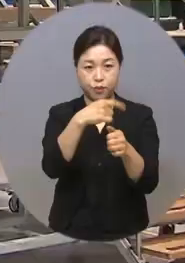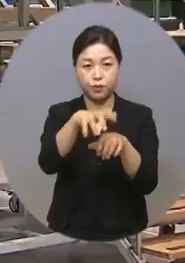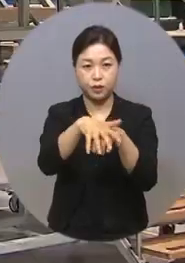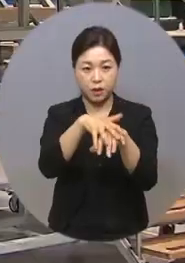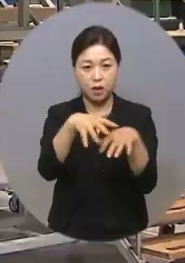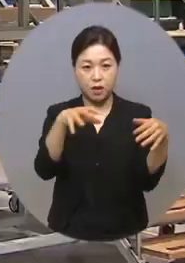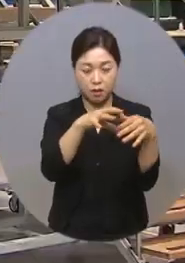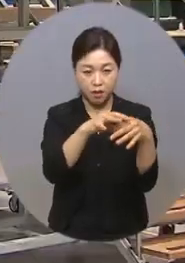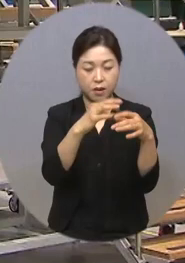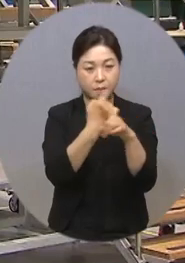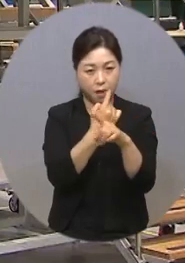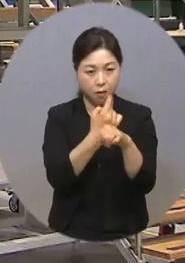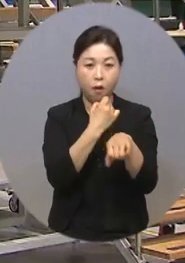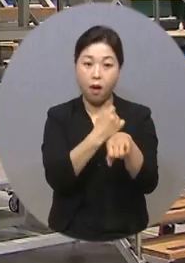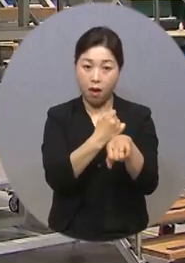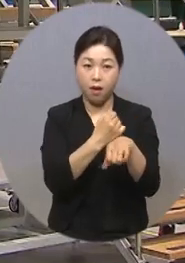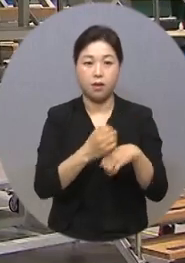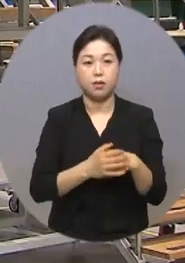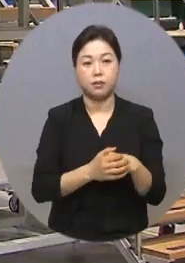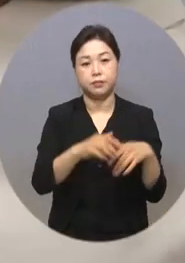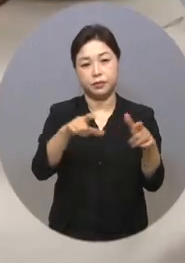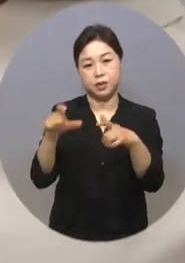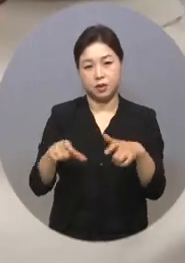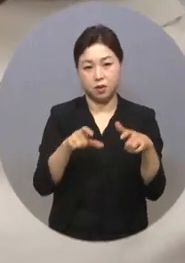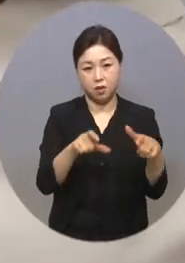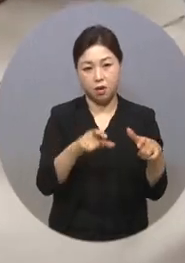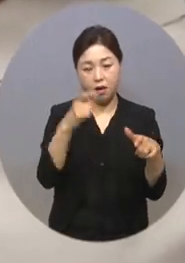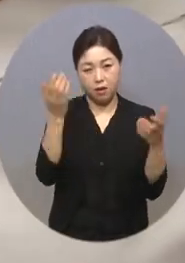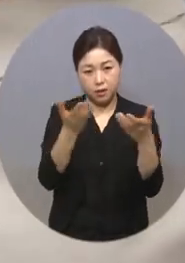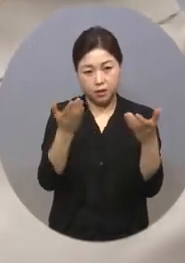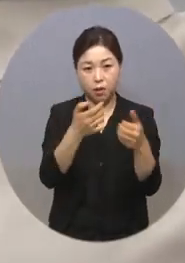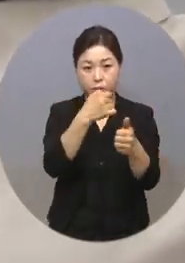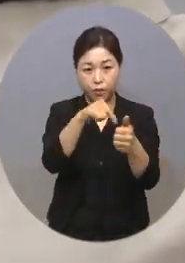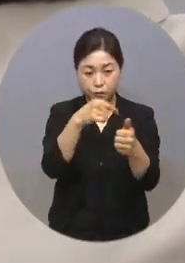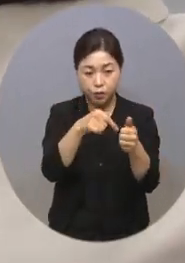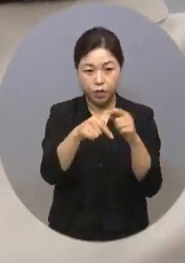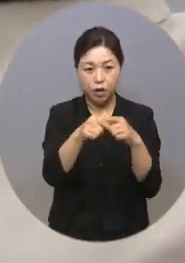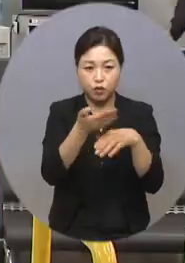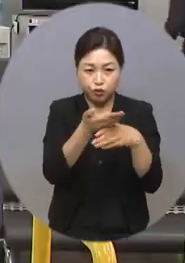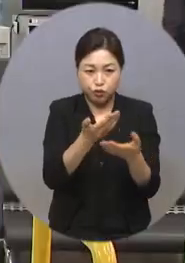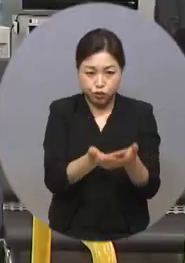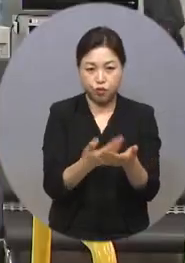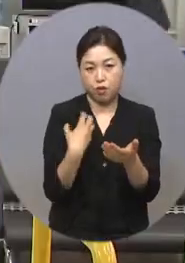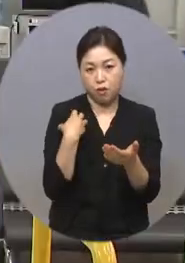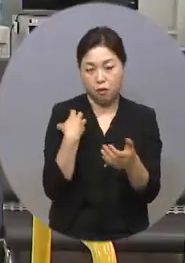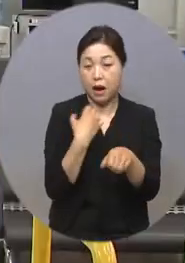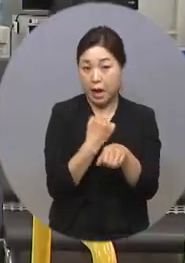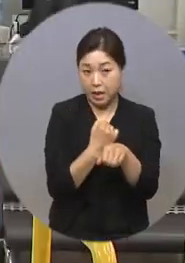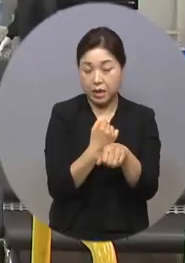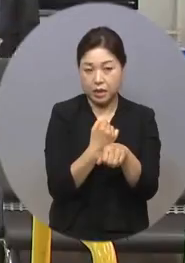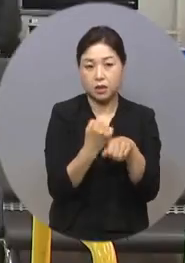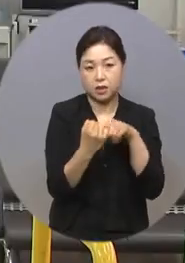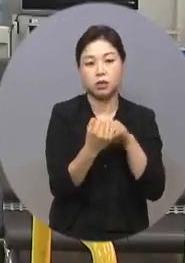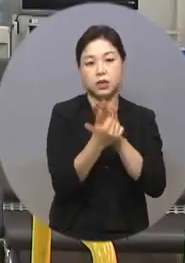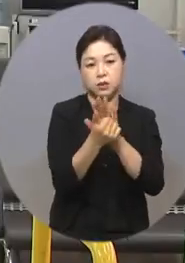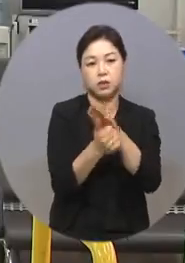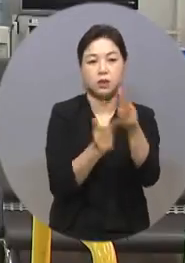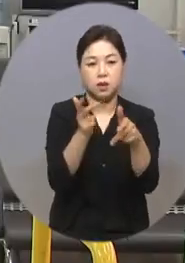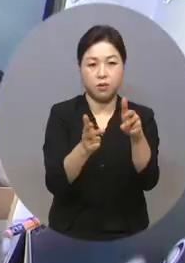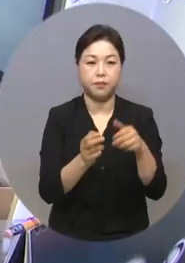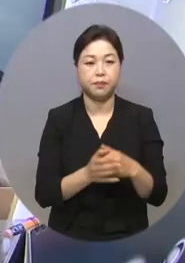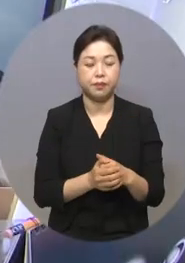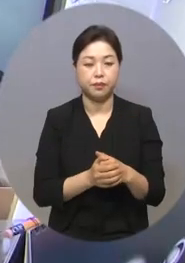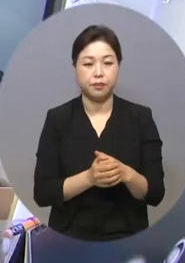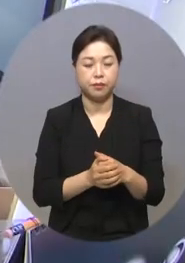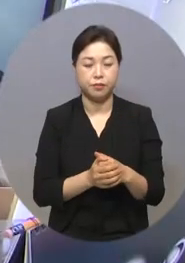연계에 개편하는 등 지역기반 고등 직업교육 에 거점 역할을 수행하도록 지원하는 사업입니다 올해